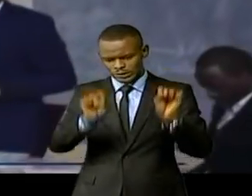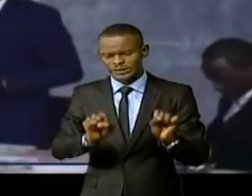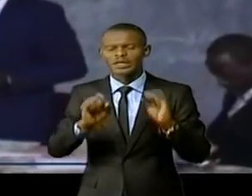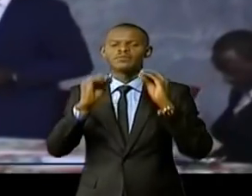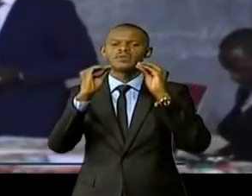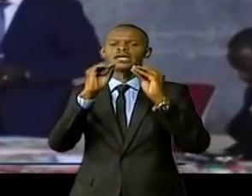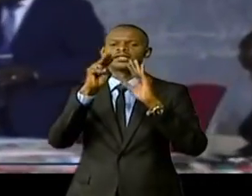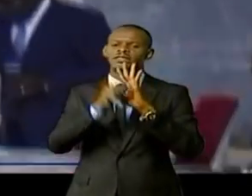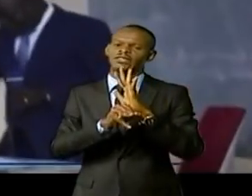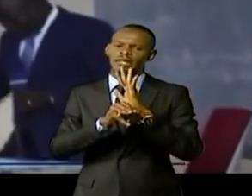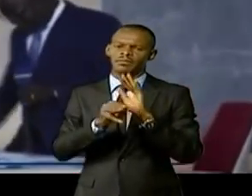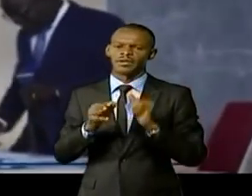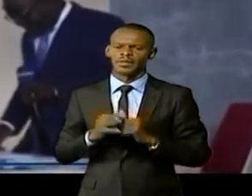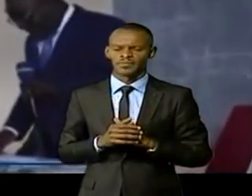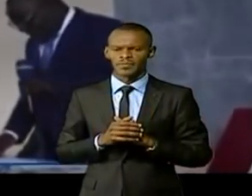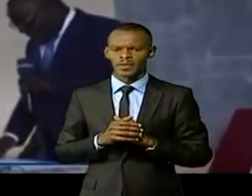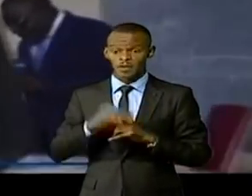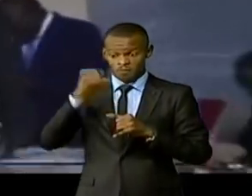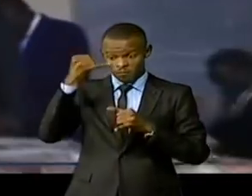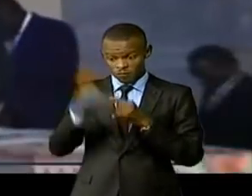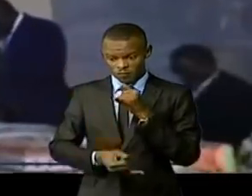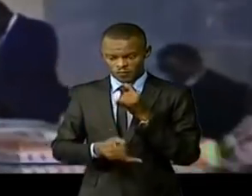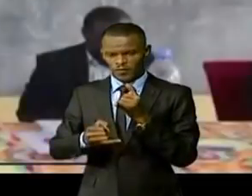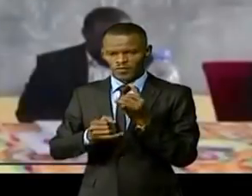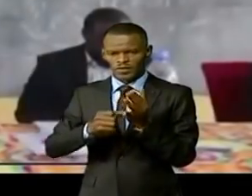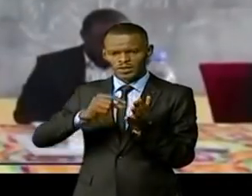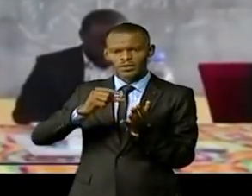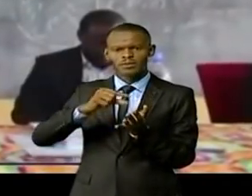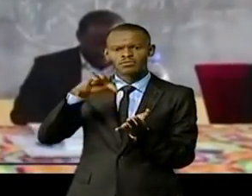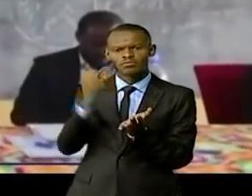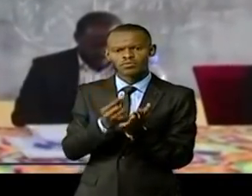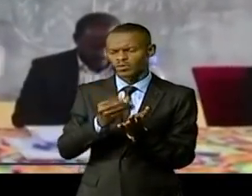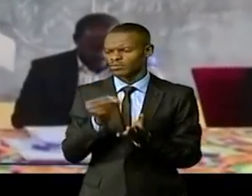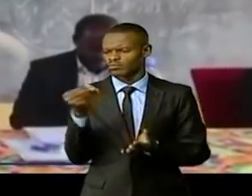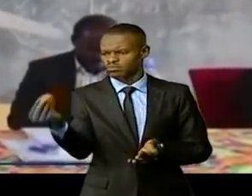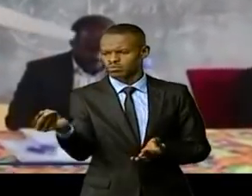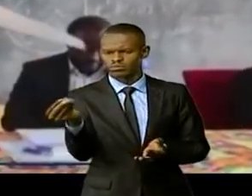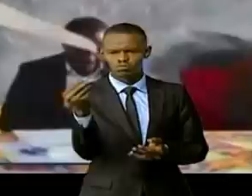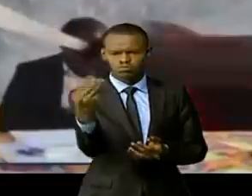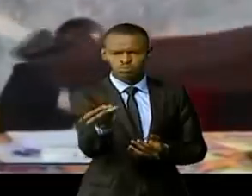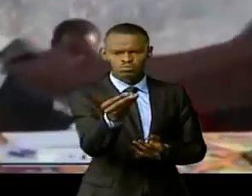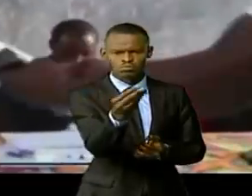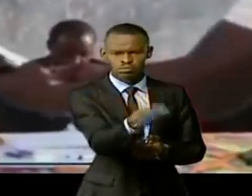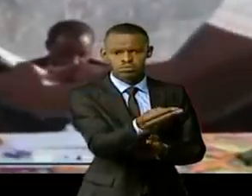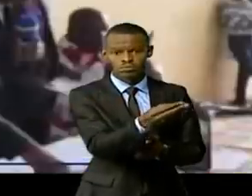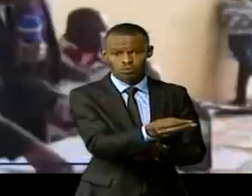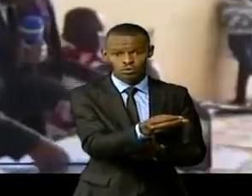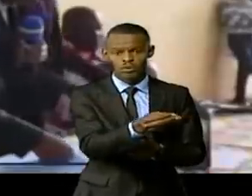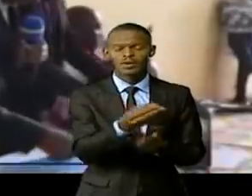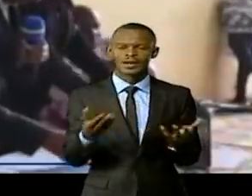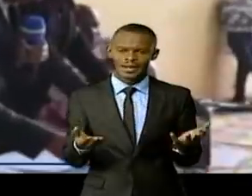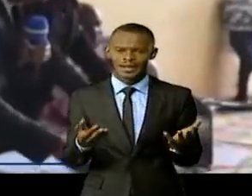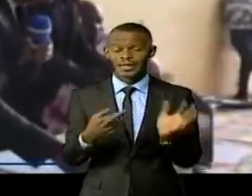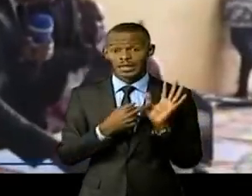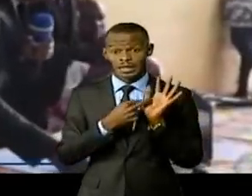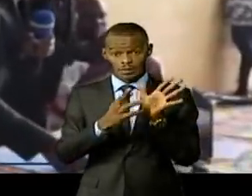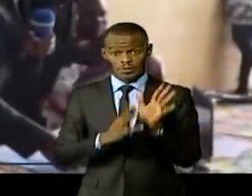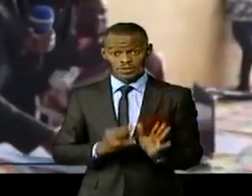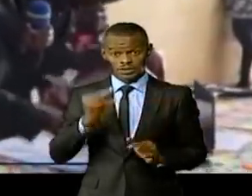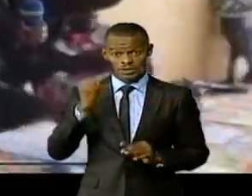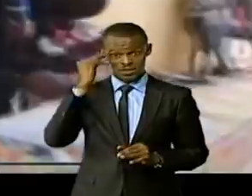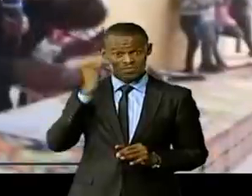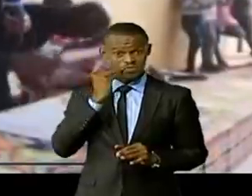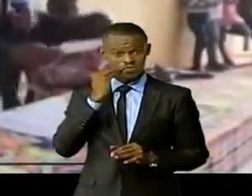Juste après la distribution des brevets à plus de 300 participants, le représentant du patron de l'ESU, M. Bekelo Fembe, a loué